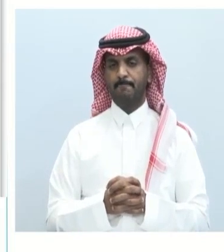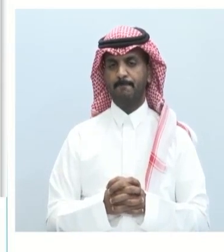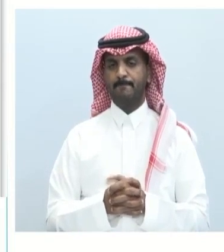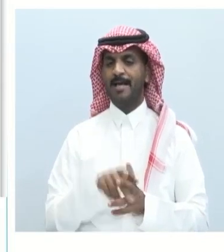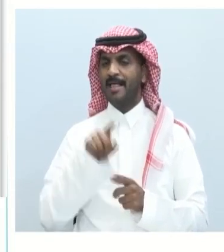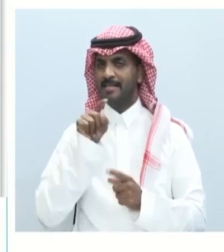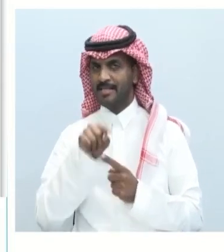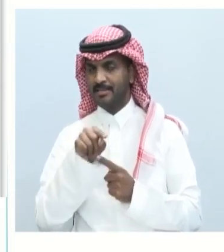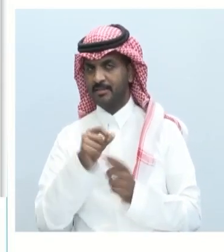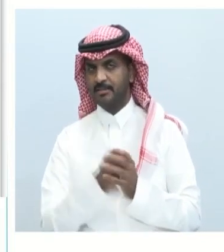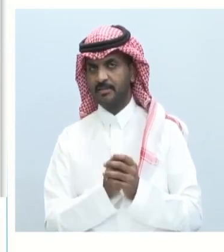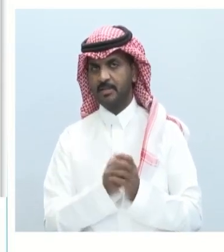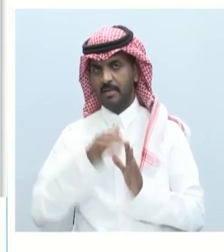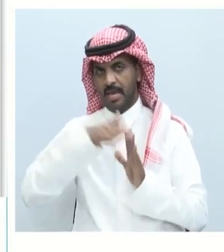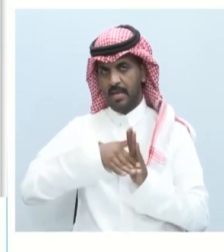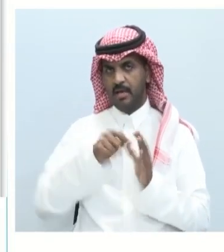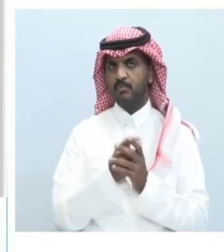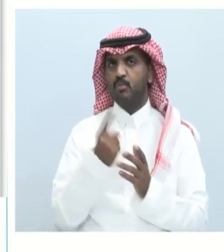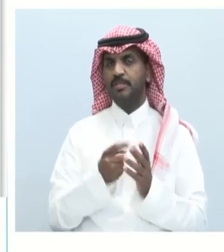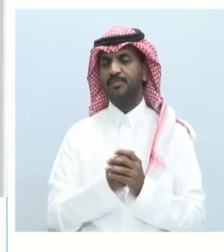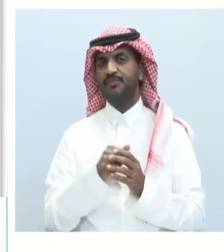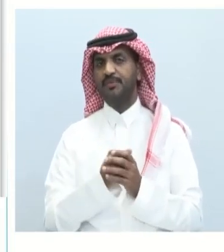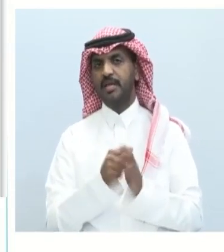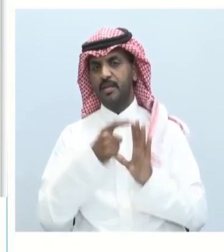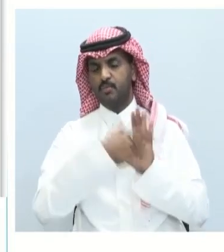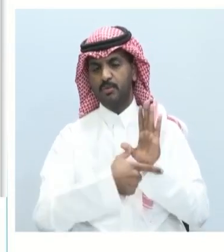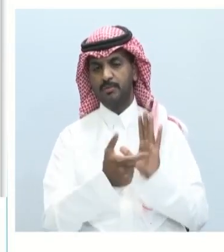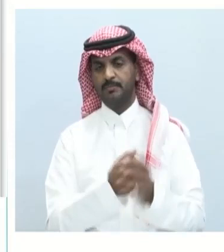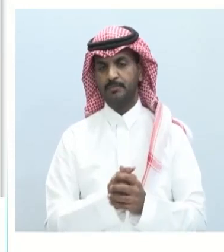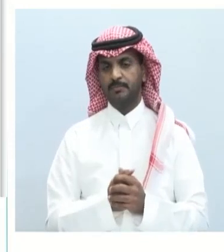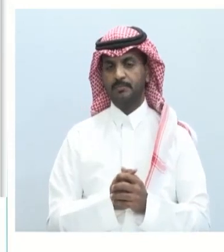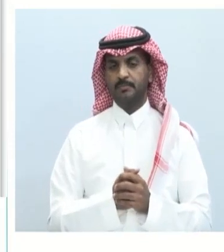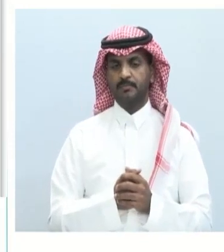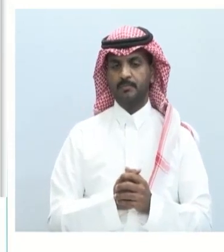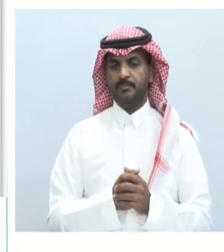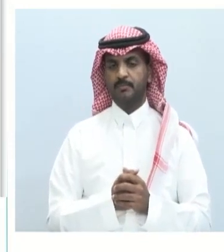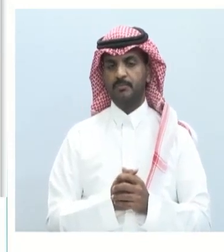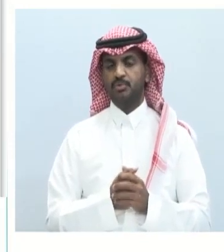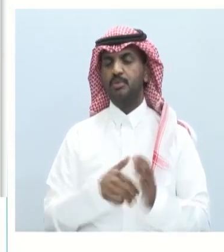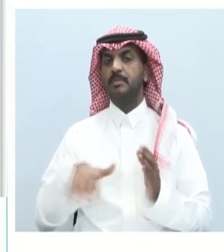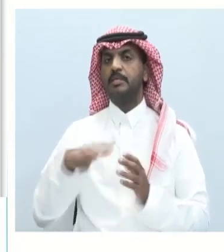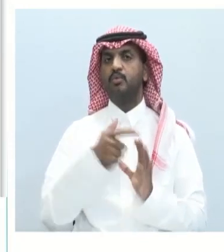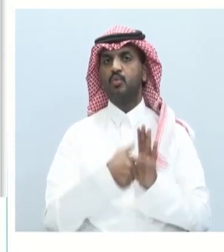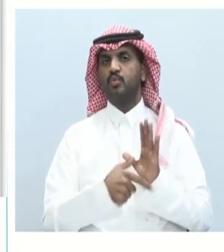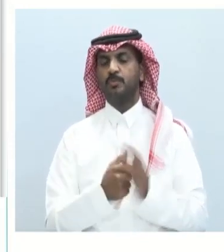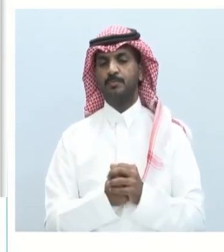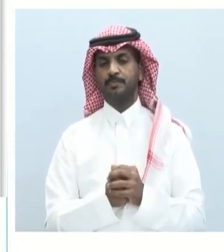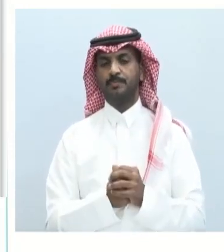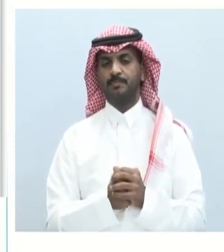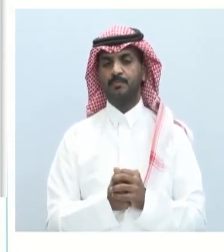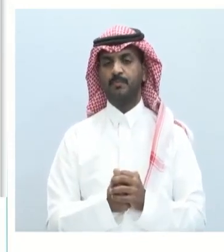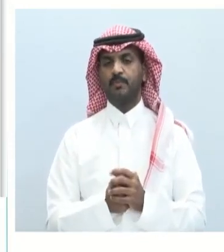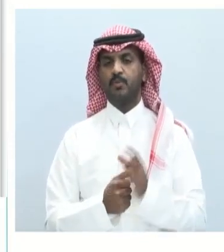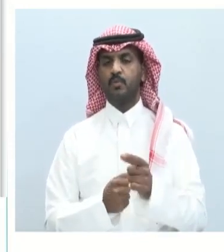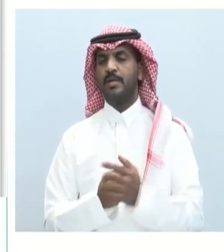يقوم بتضمين الحقل المحدد في النموذج بينما هذا الزر يقوم بتضمين جميع الحقول في النموذج وهنا